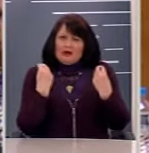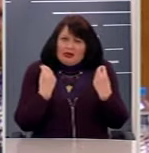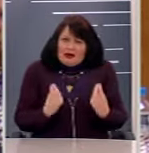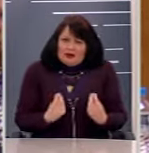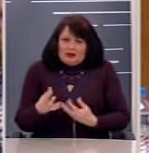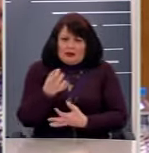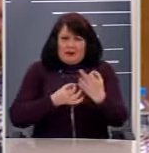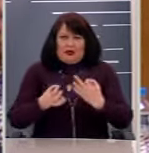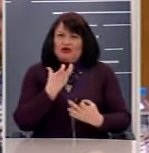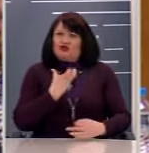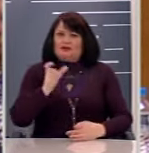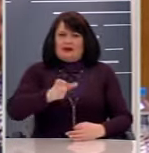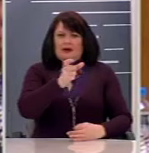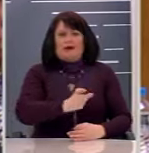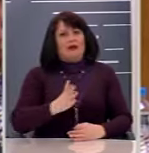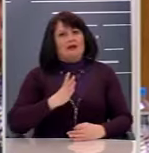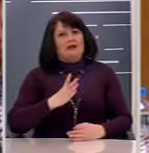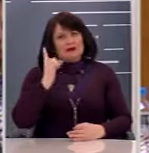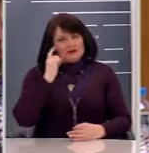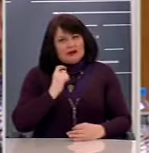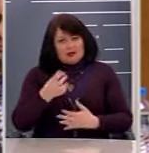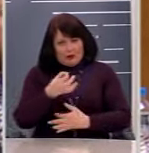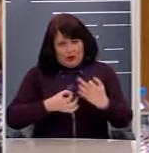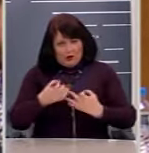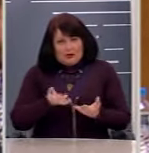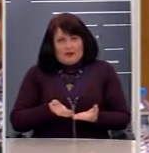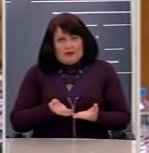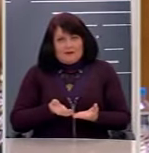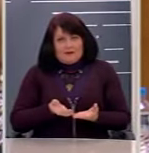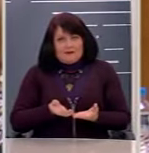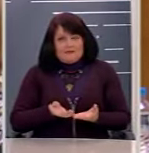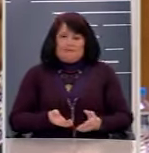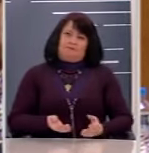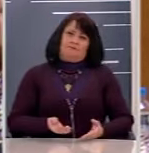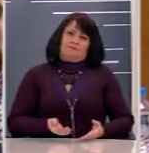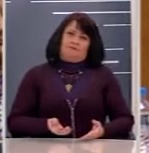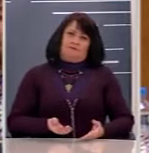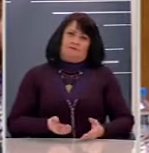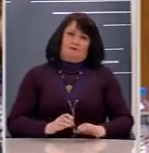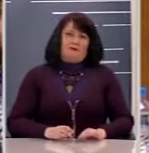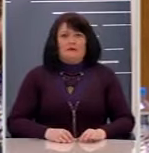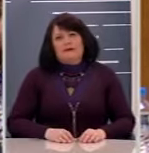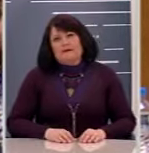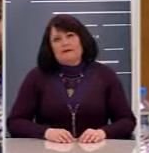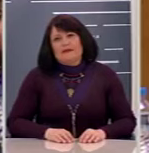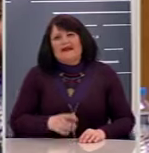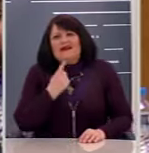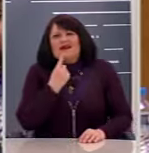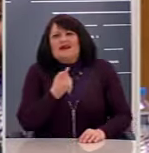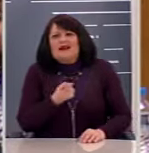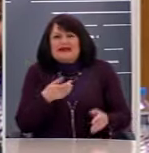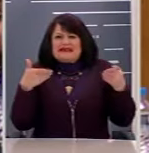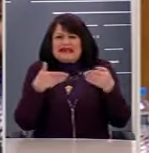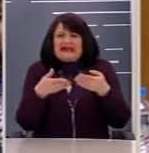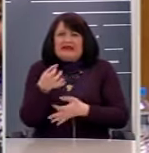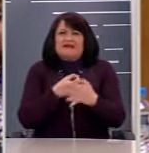ανθρώπους σοβαρούς που ξέρουν? Κυρίες και κύριοι συνάδελφοι, να μιλάει άνθρωπος εισηγητής